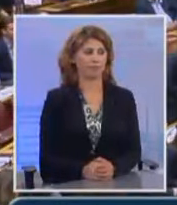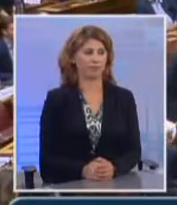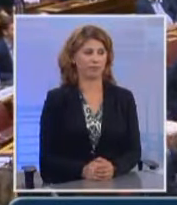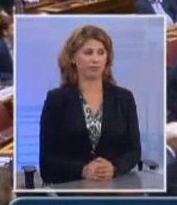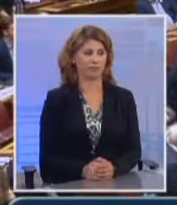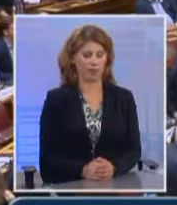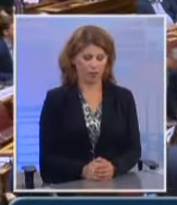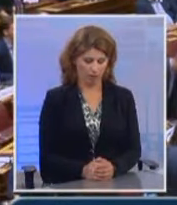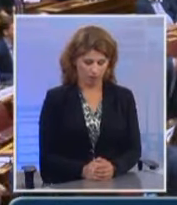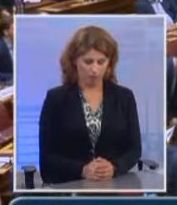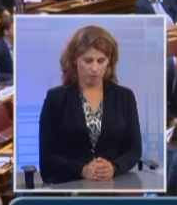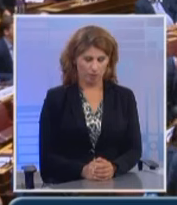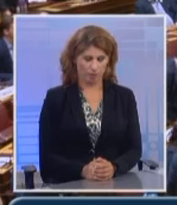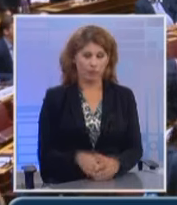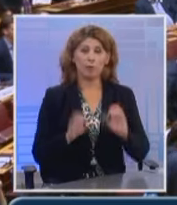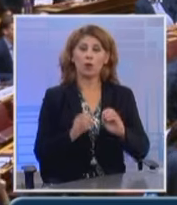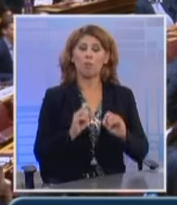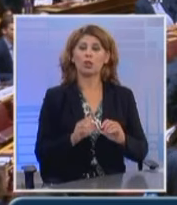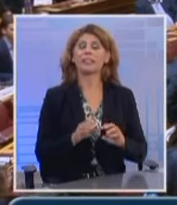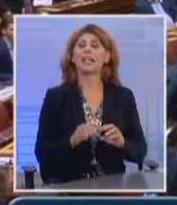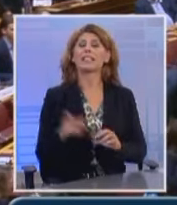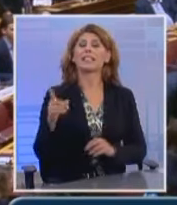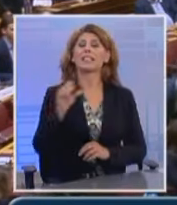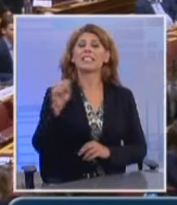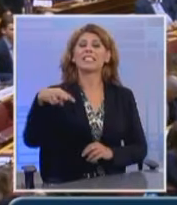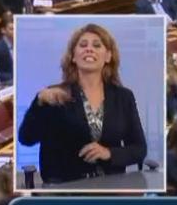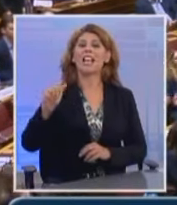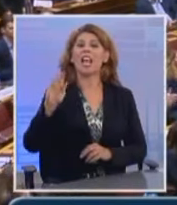Οι προπονητές Σλαβούνος Δημήτρης.